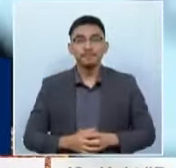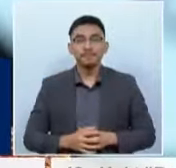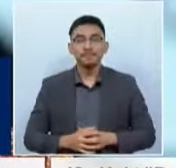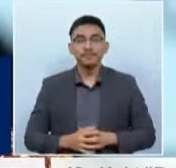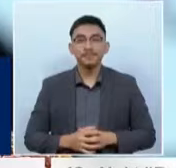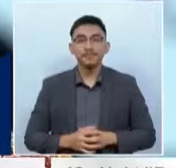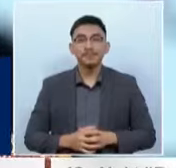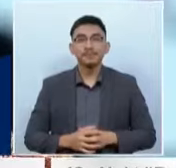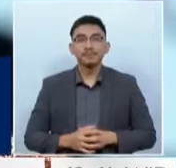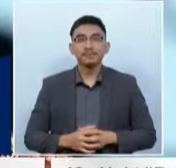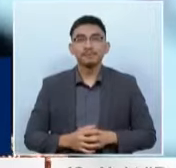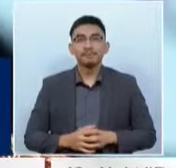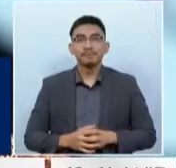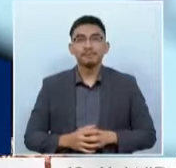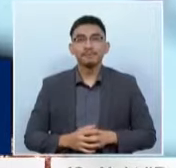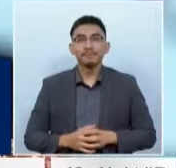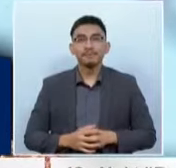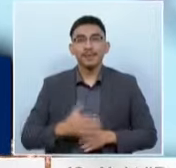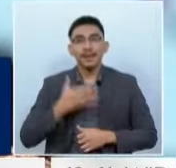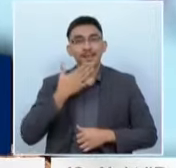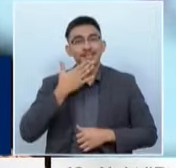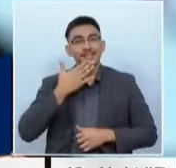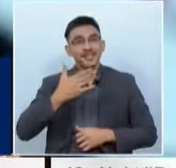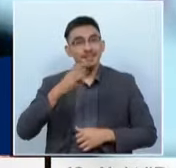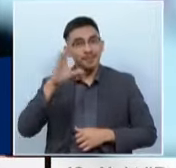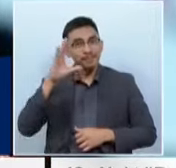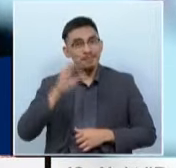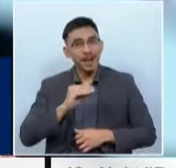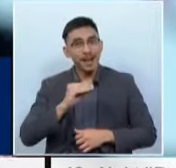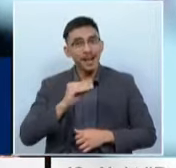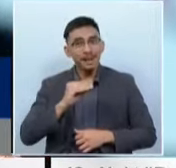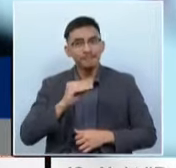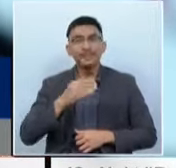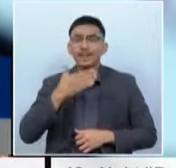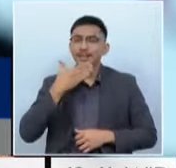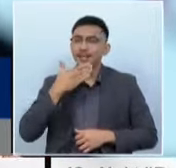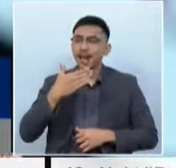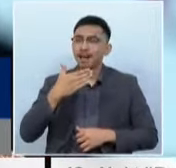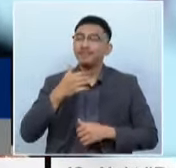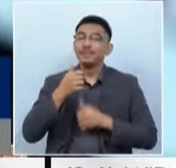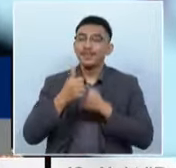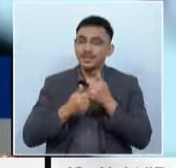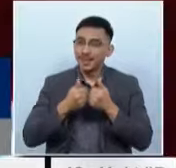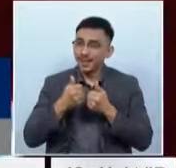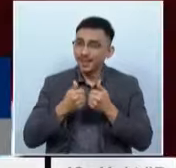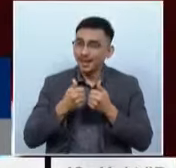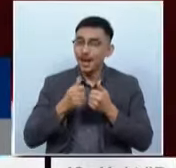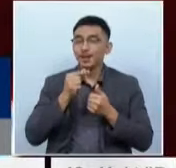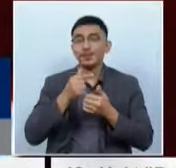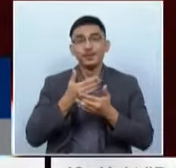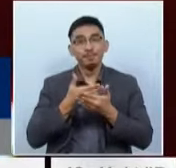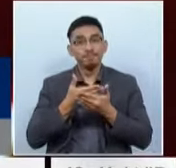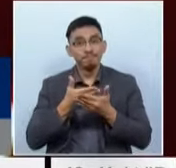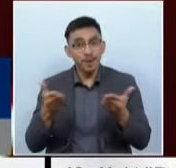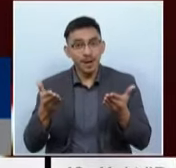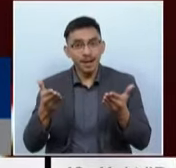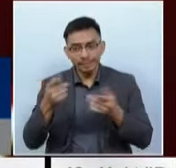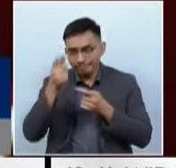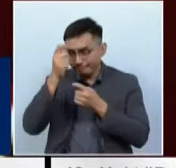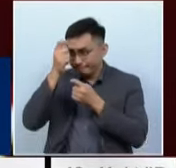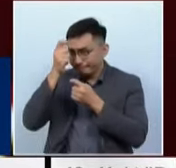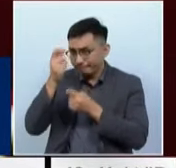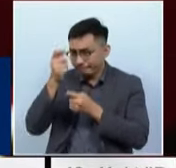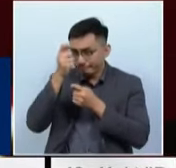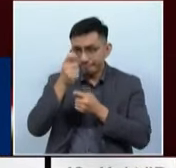wabarakatuh Selamat malam dan salam sejahtera untuk kita sekalian yang saya hormati pimpinan